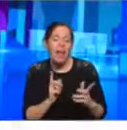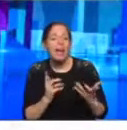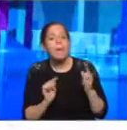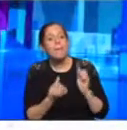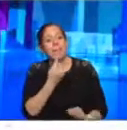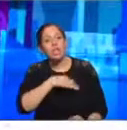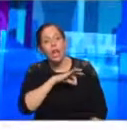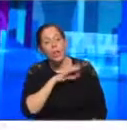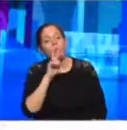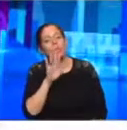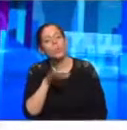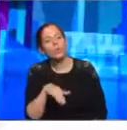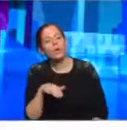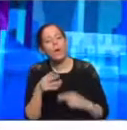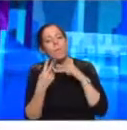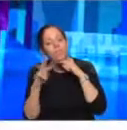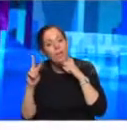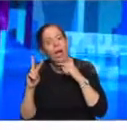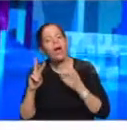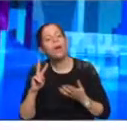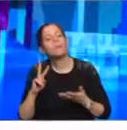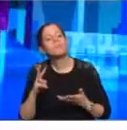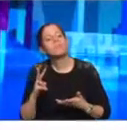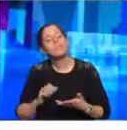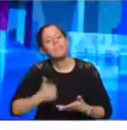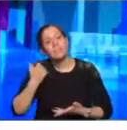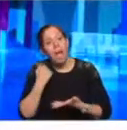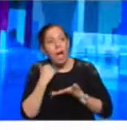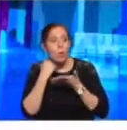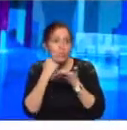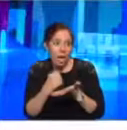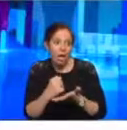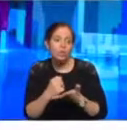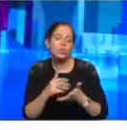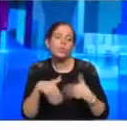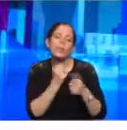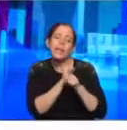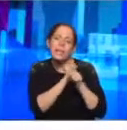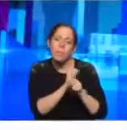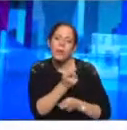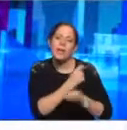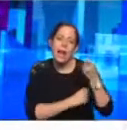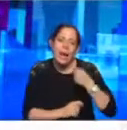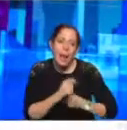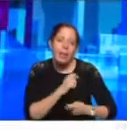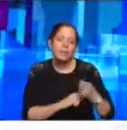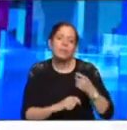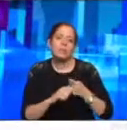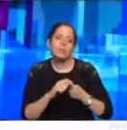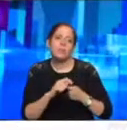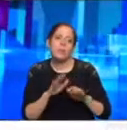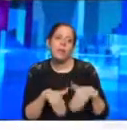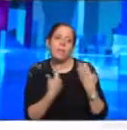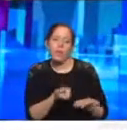במקרה שלנו יש לנו גם הבטחה משר האוצר, שהוא ייתן גיבוי כלכלי